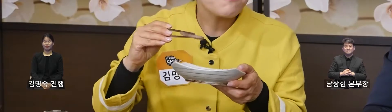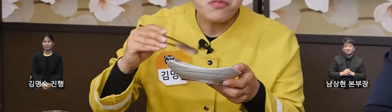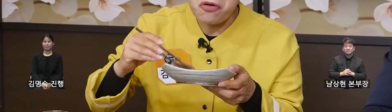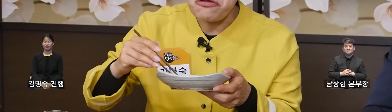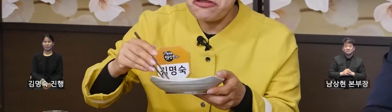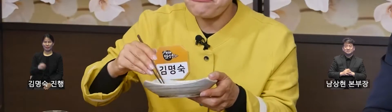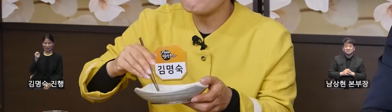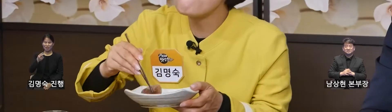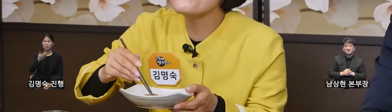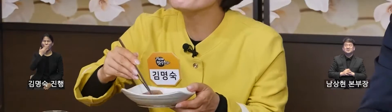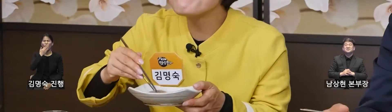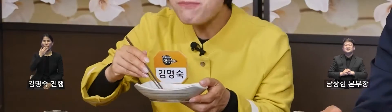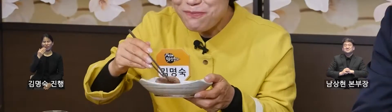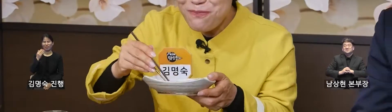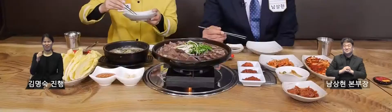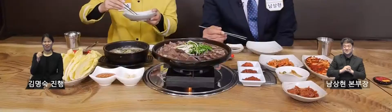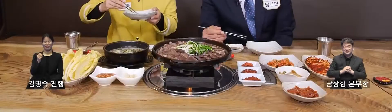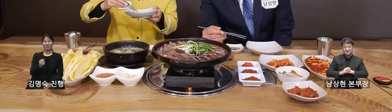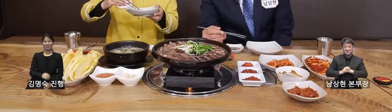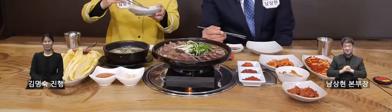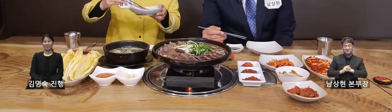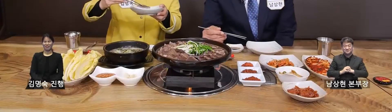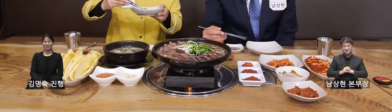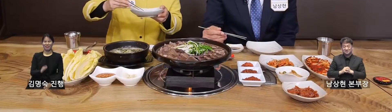얘를 다시 한번 먹어야겠다.